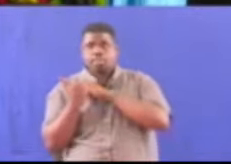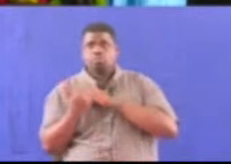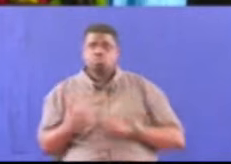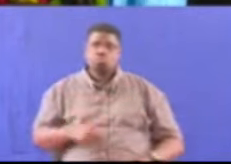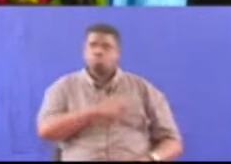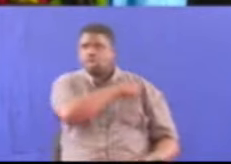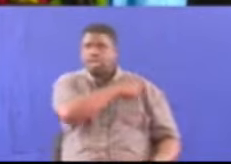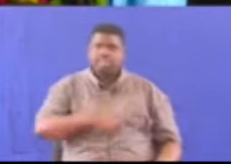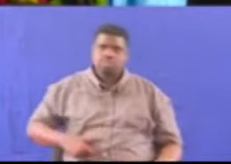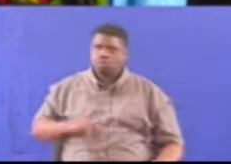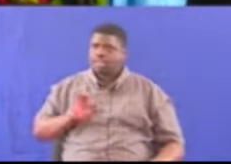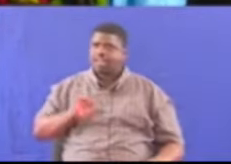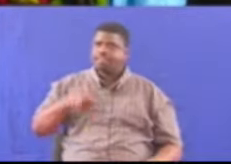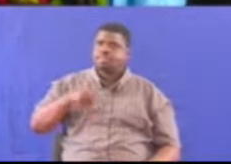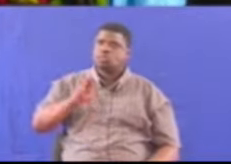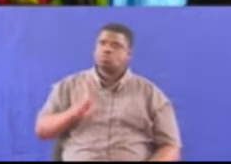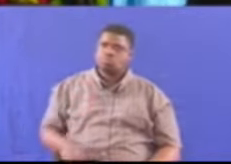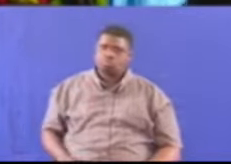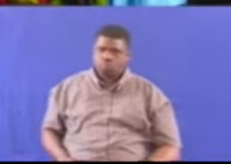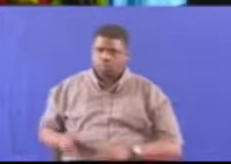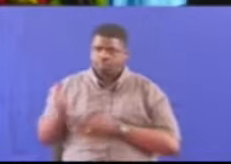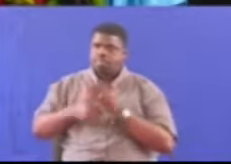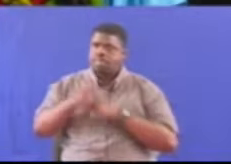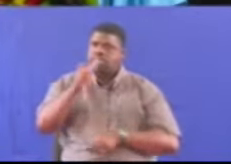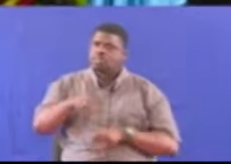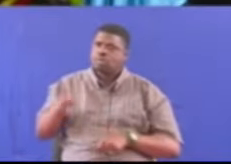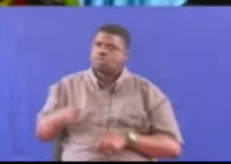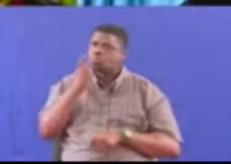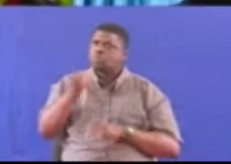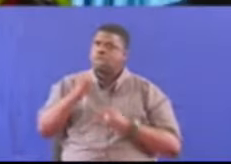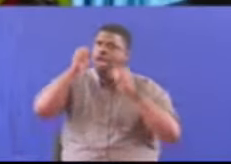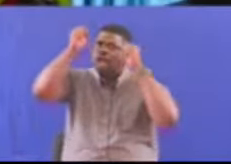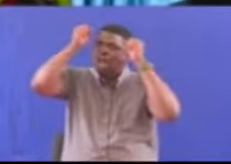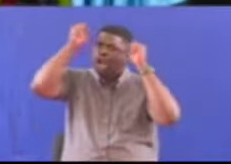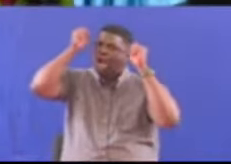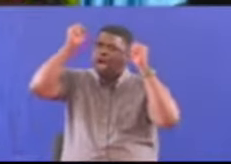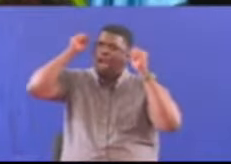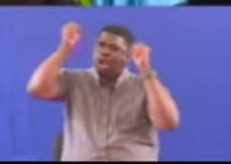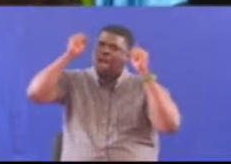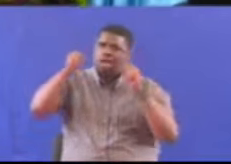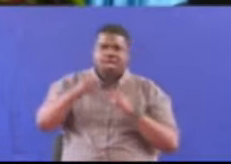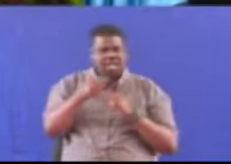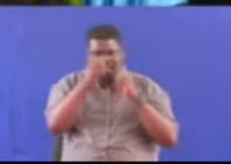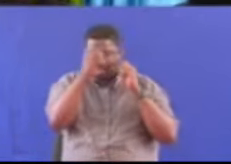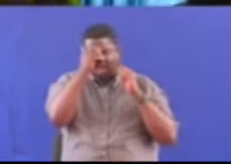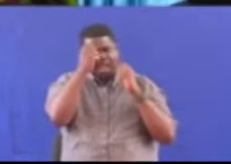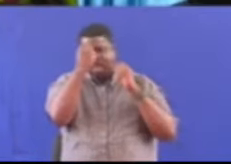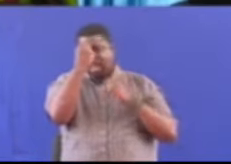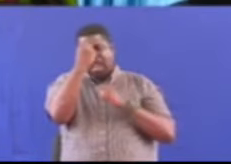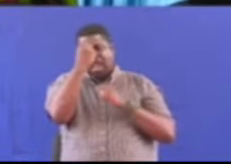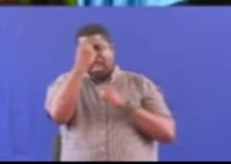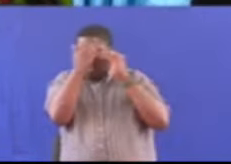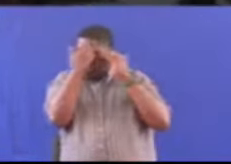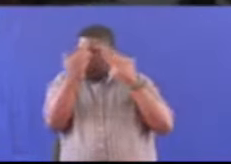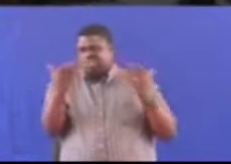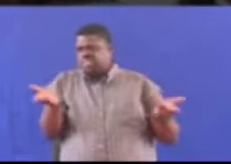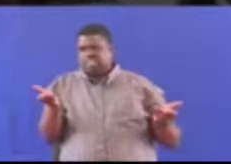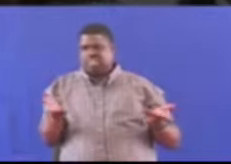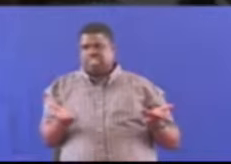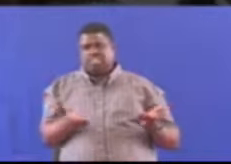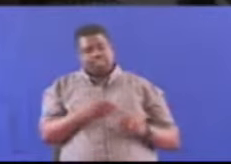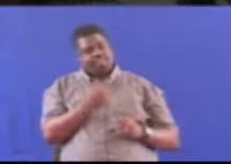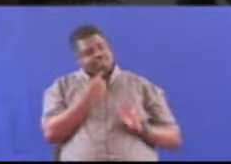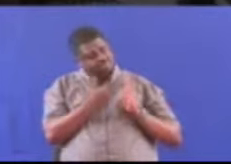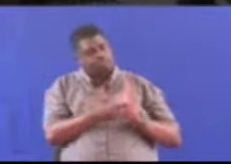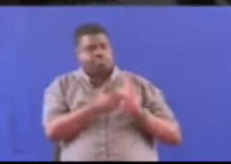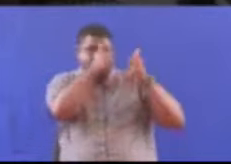wa IPU. Maana kuna baadhi ya watu wanaona tunashangilia lakini hawaelewi kwa nini tunashangilia. Naomba kwa kifupi nigusie majukumu